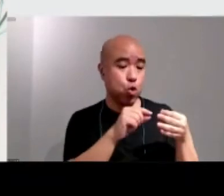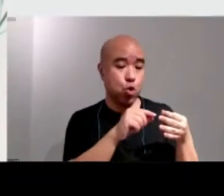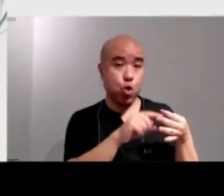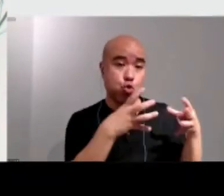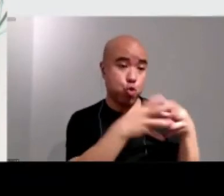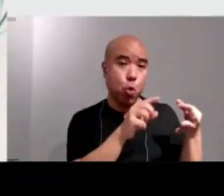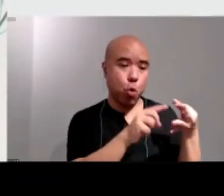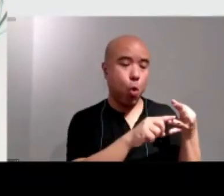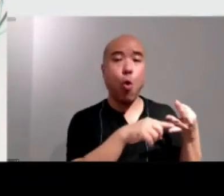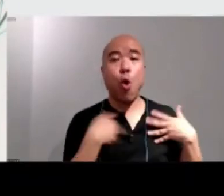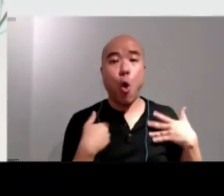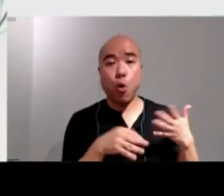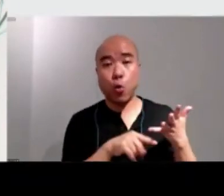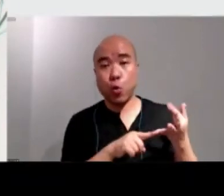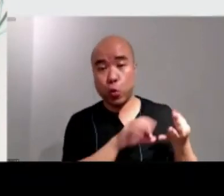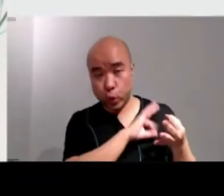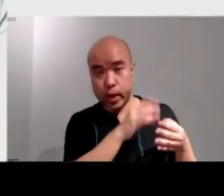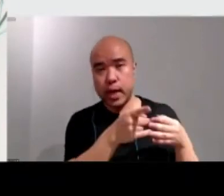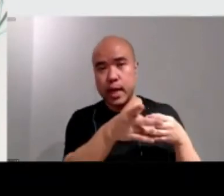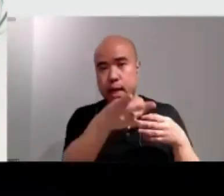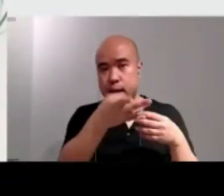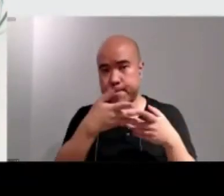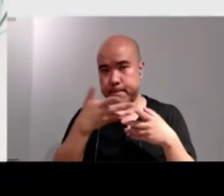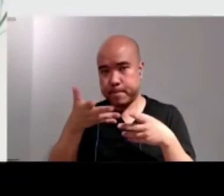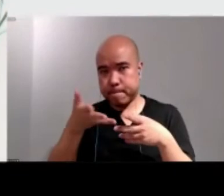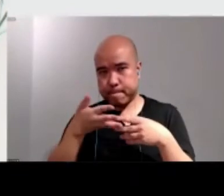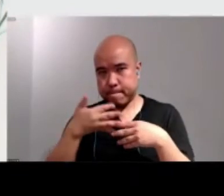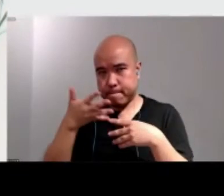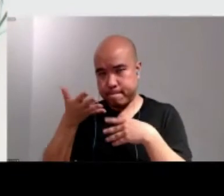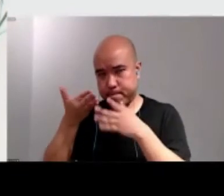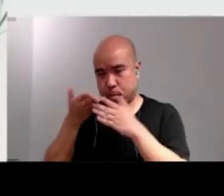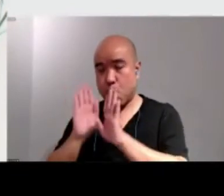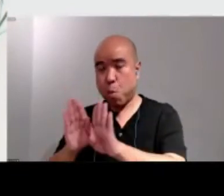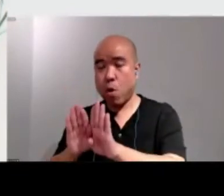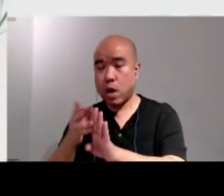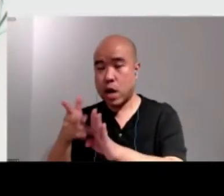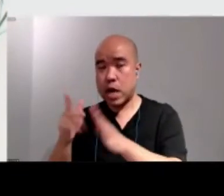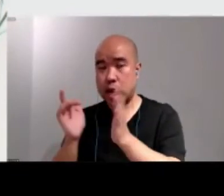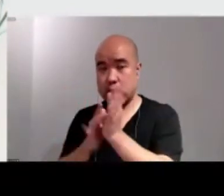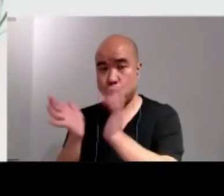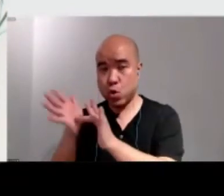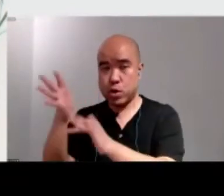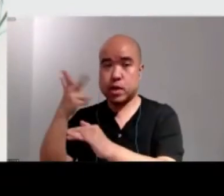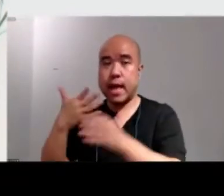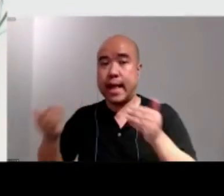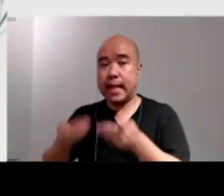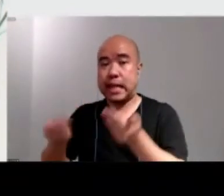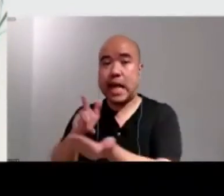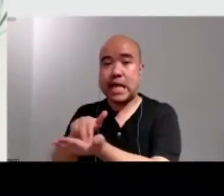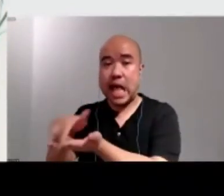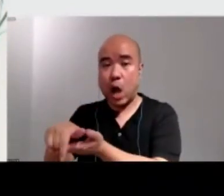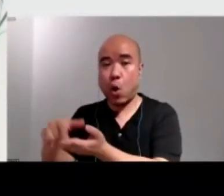一些少數族裔的一些問題，也都有幫助基督教例行會，他專幫一些滯留在香港的難